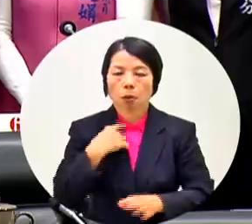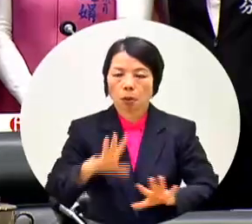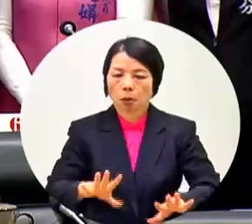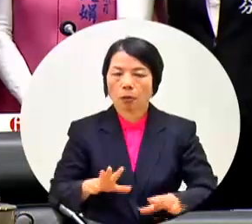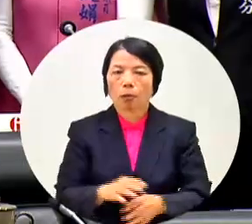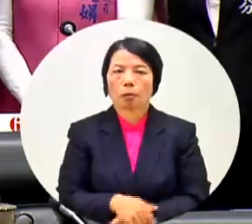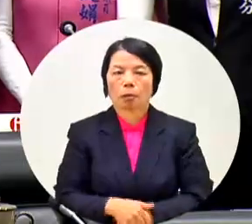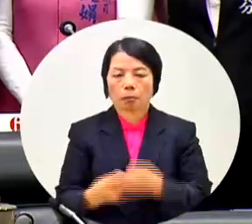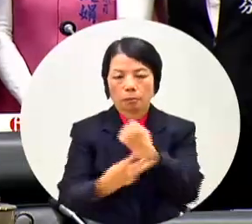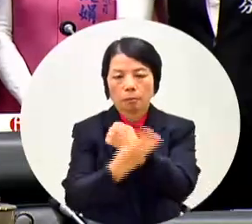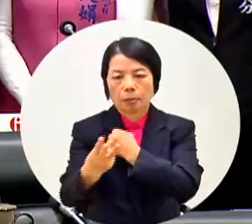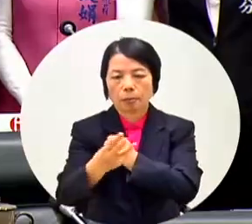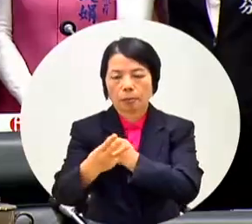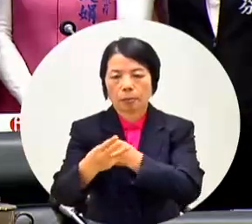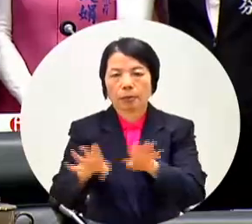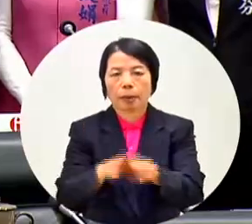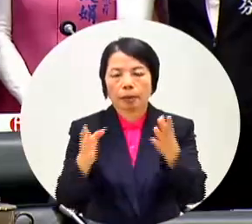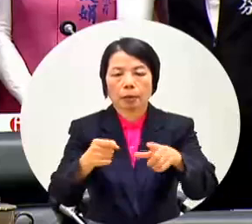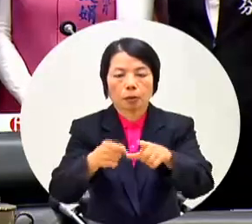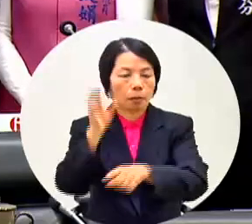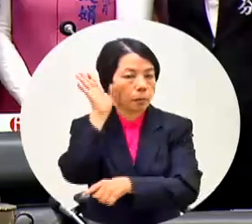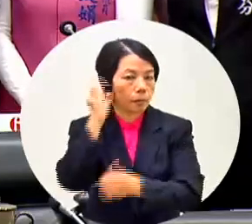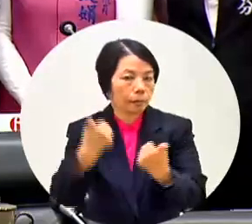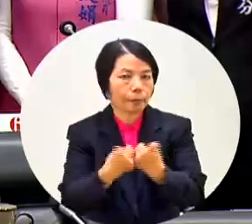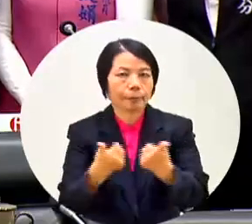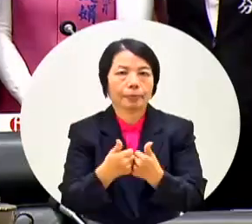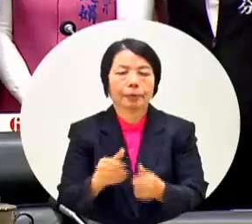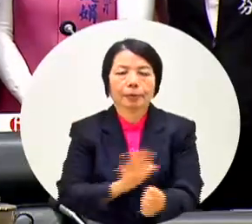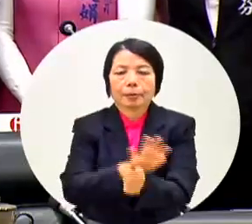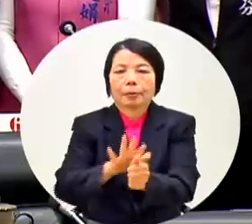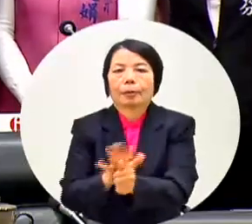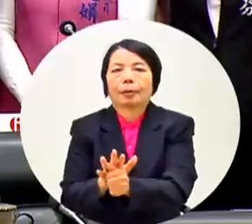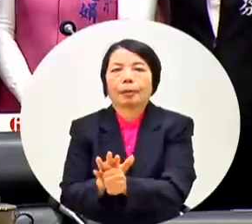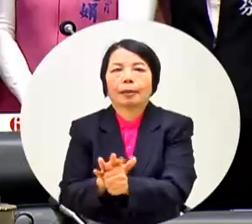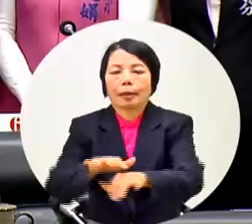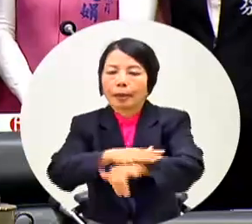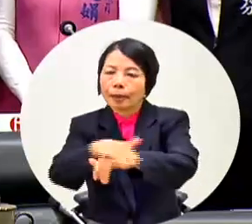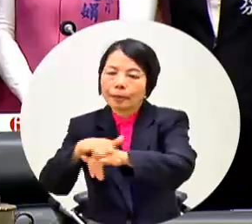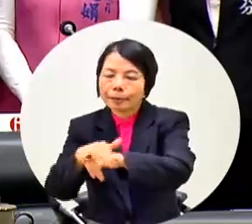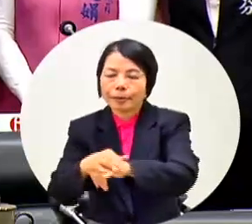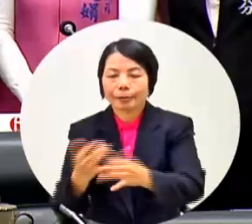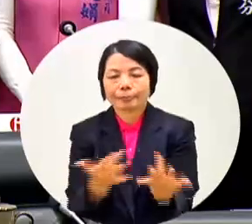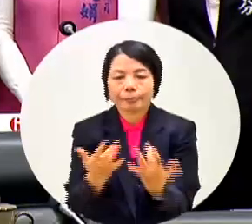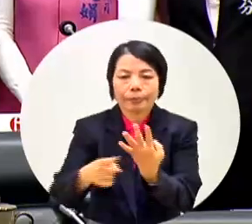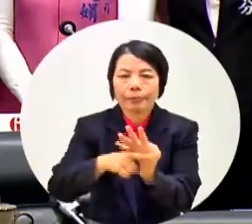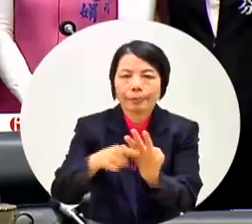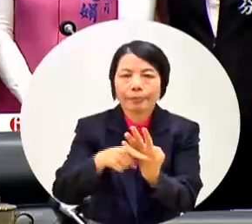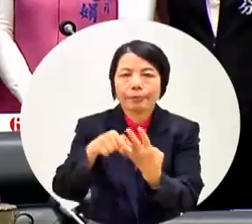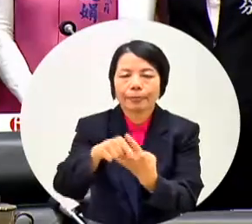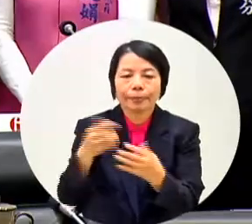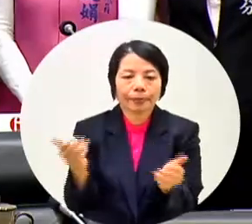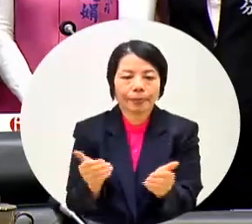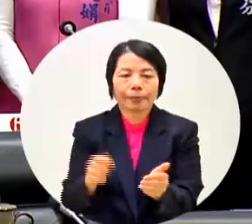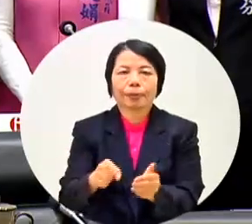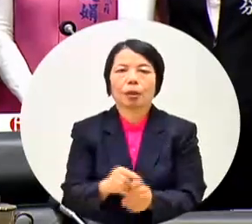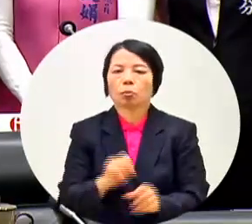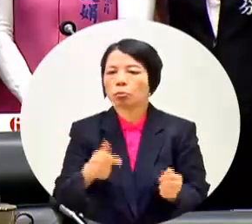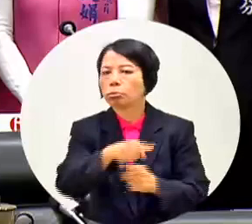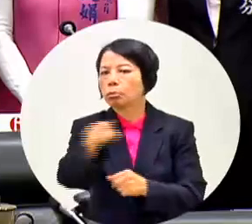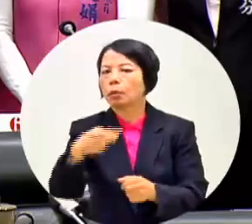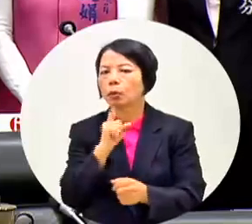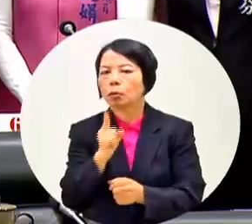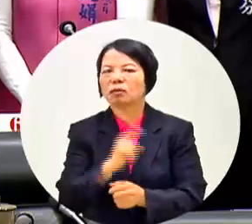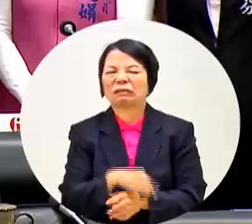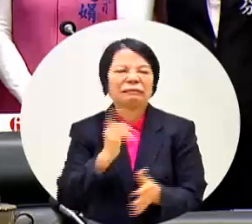会哦，也就是爱情产业链的部分哦，我想并不是大家所讲的就是这么简单，只是看到爱情跟爱河